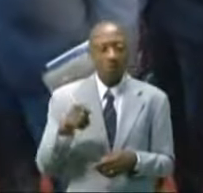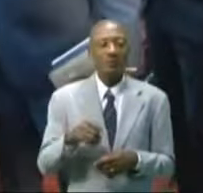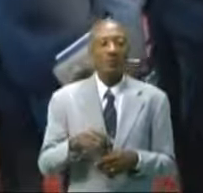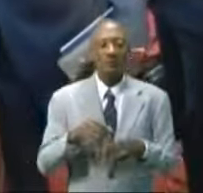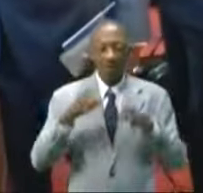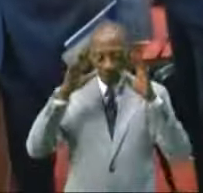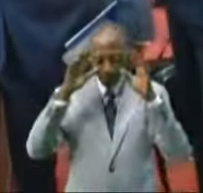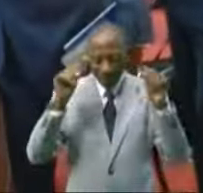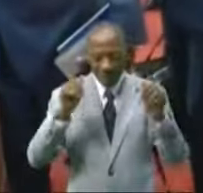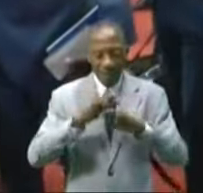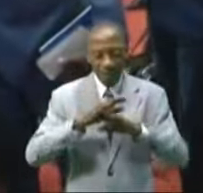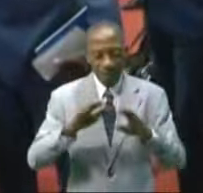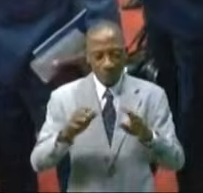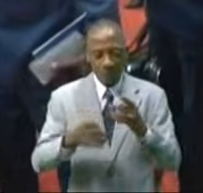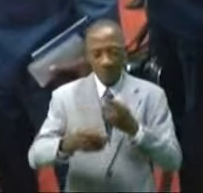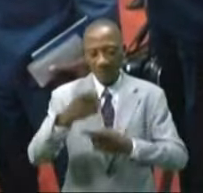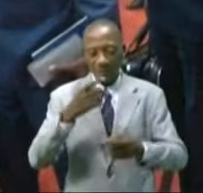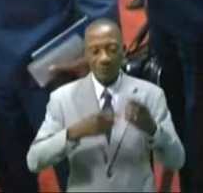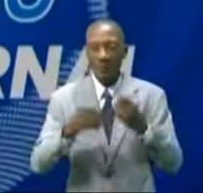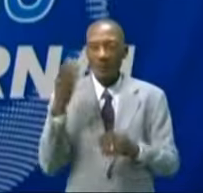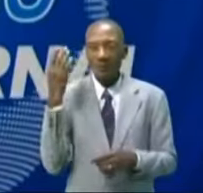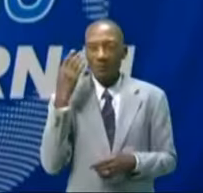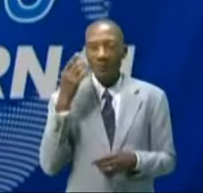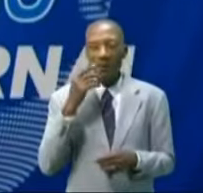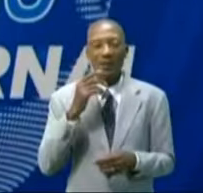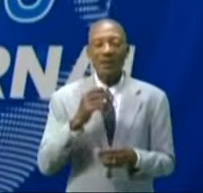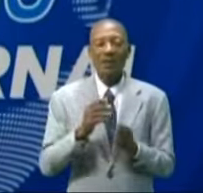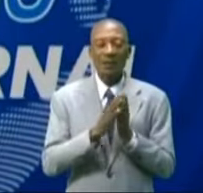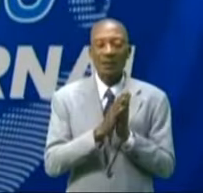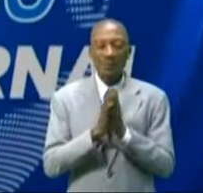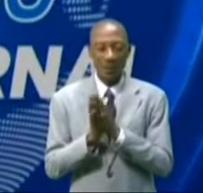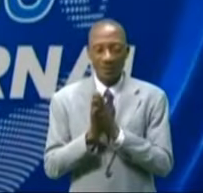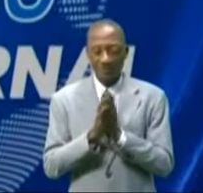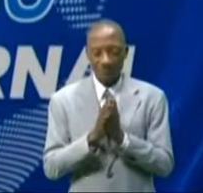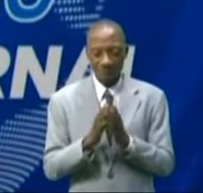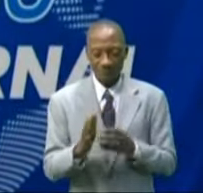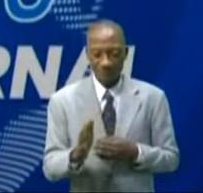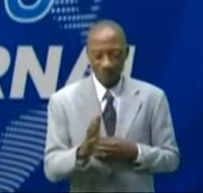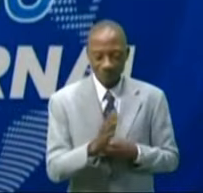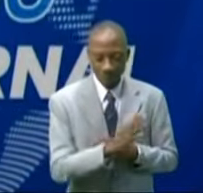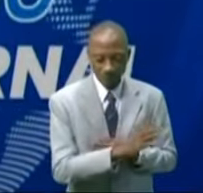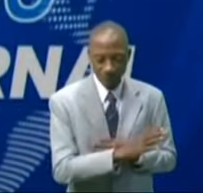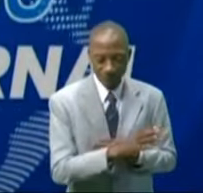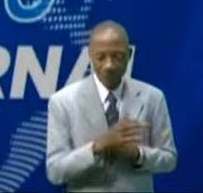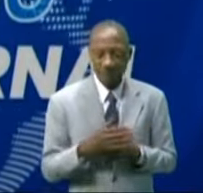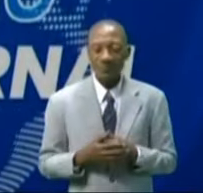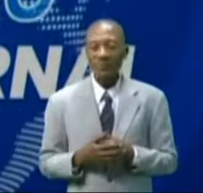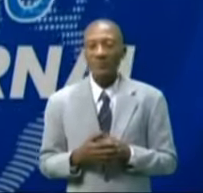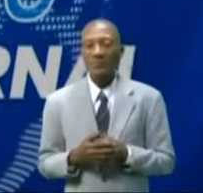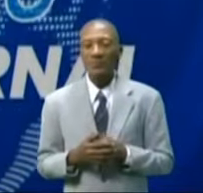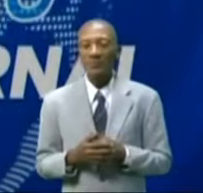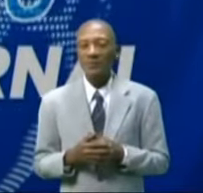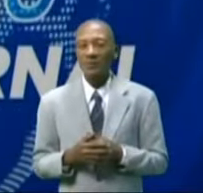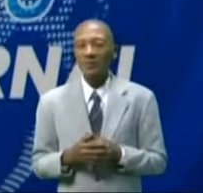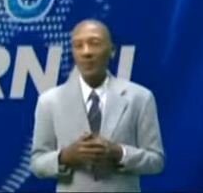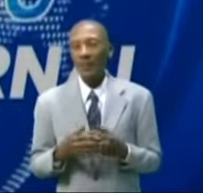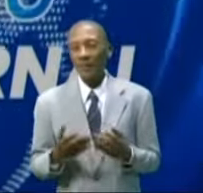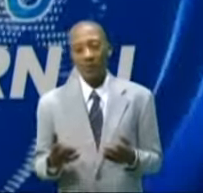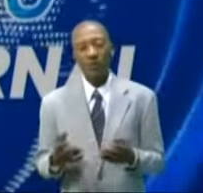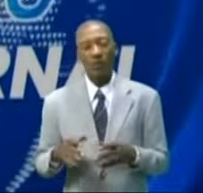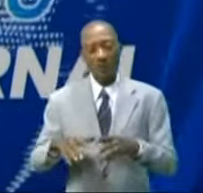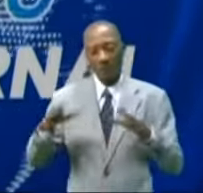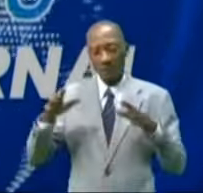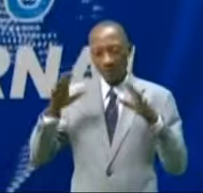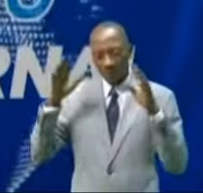bureau définitif par le bureau d'âge. La presse de ce matin est revenue largement sur la désignation du candidat de